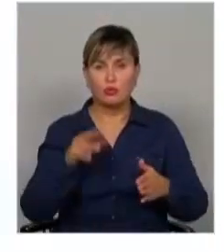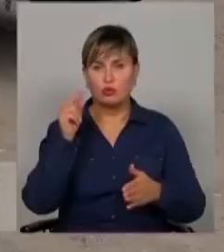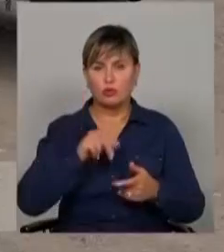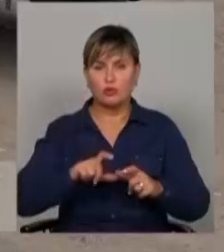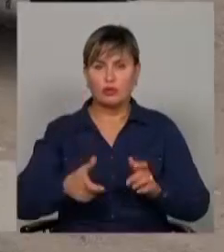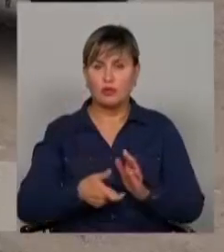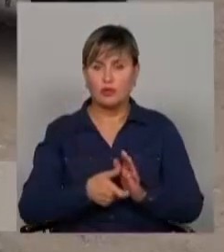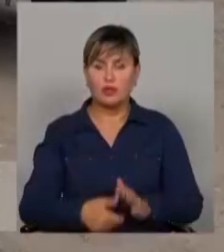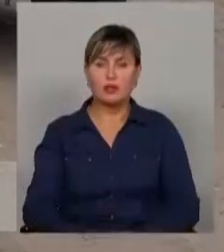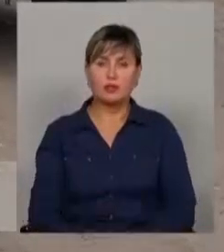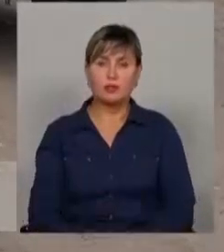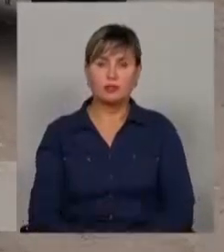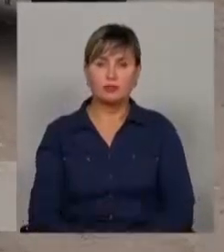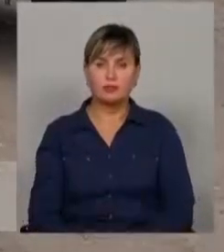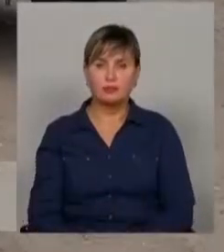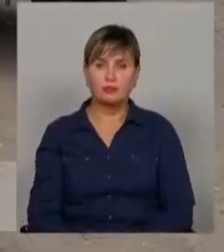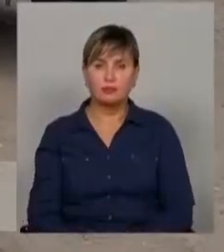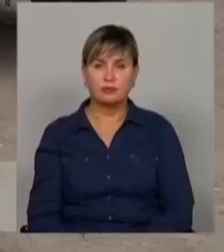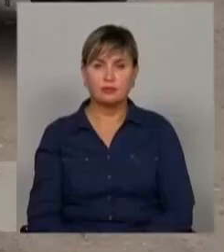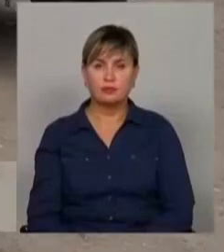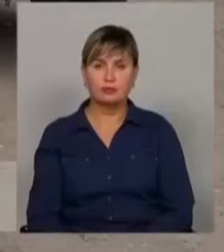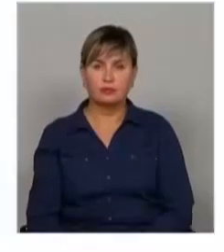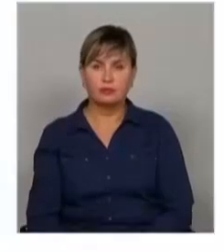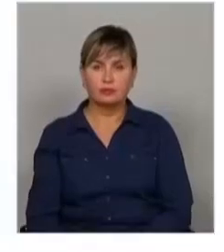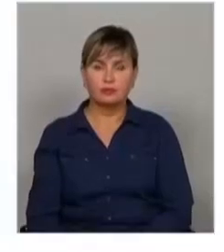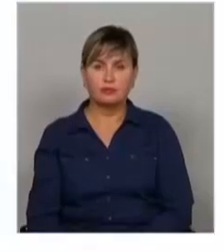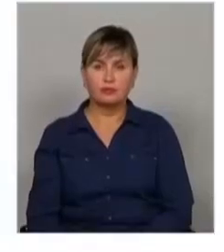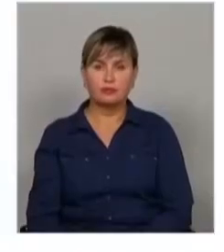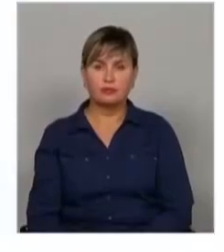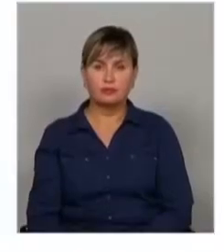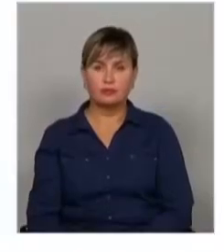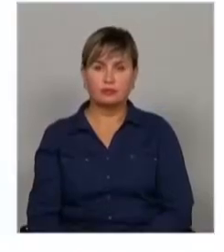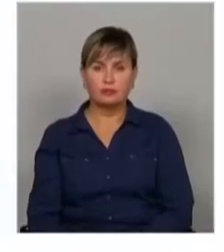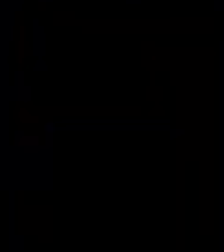заведению. Дамир Анитов, Сангали Мугайтпасов, телеканал Алматы, Алматинская область.